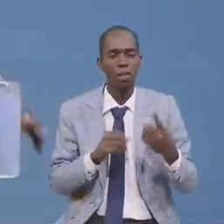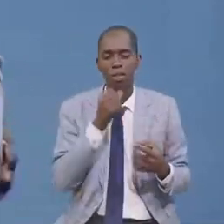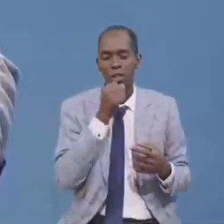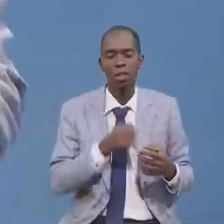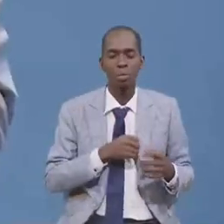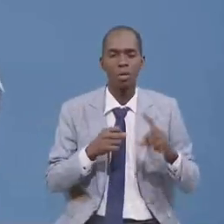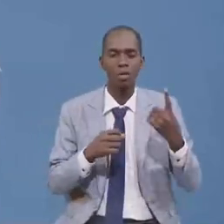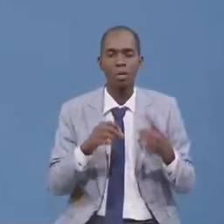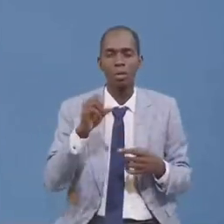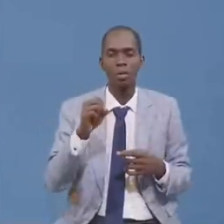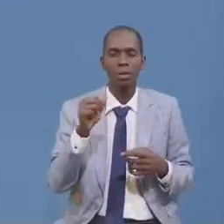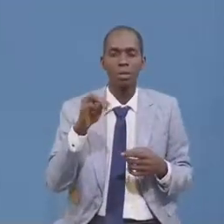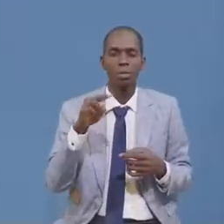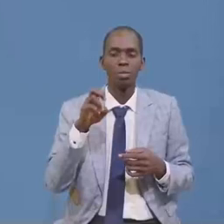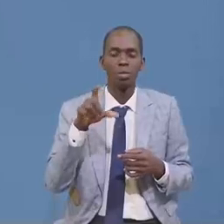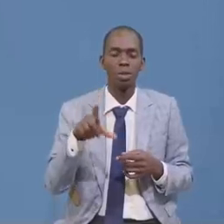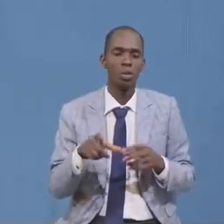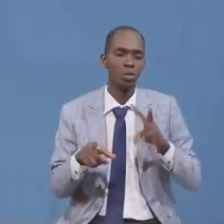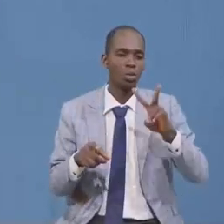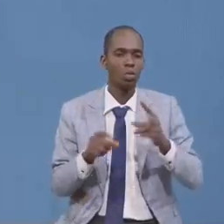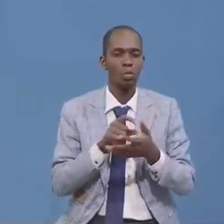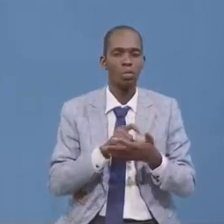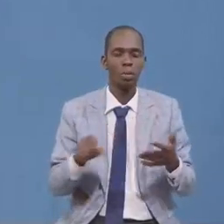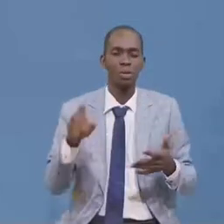En 1 Samuel chapitre 2, verset 8.